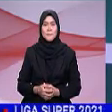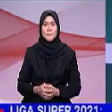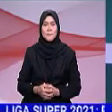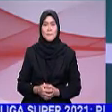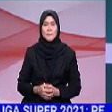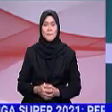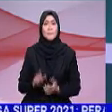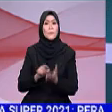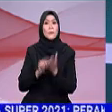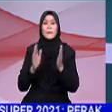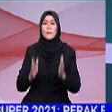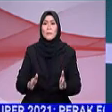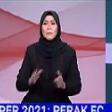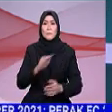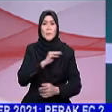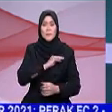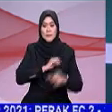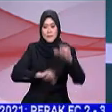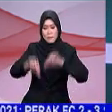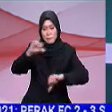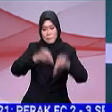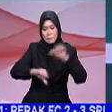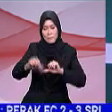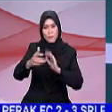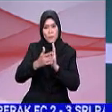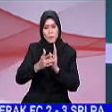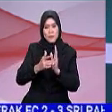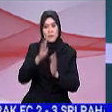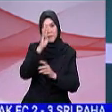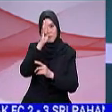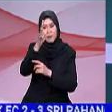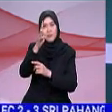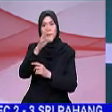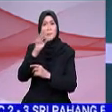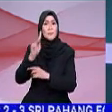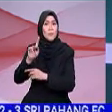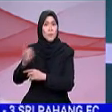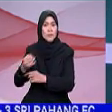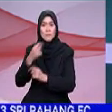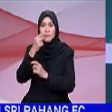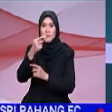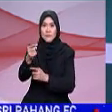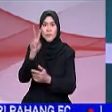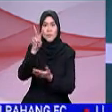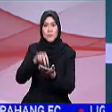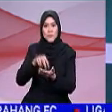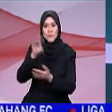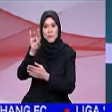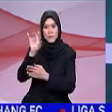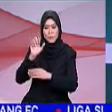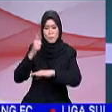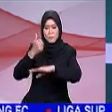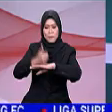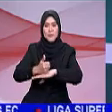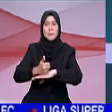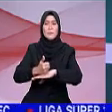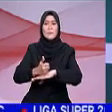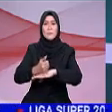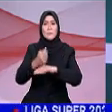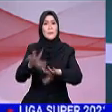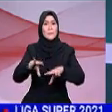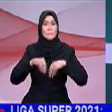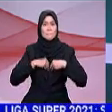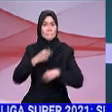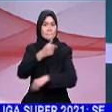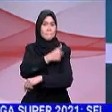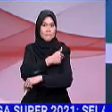Pada sidang media sama, Menteri Sains Teknologi dan Inovasi Khairi Jamaluddin berkata 2,800 janji temu bagi penerimaan